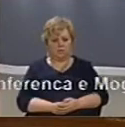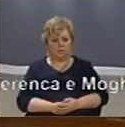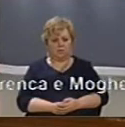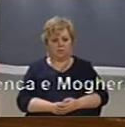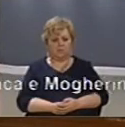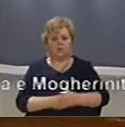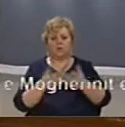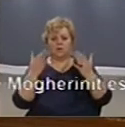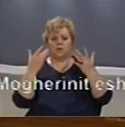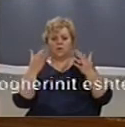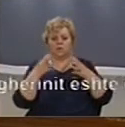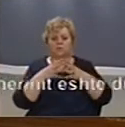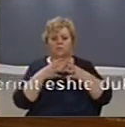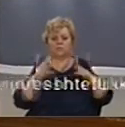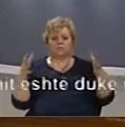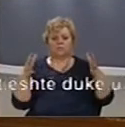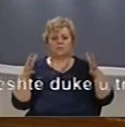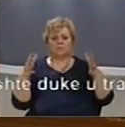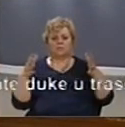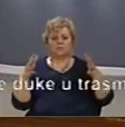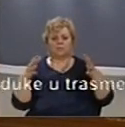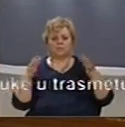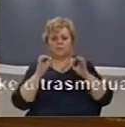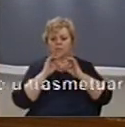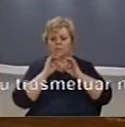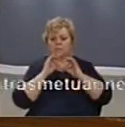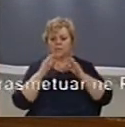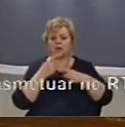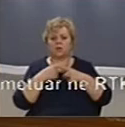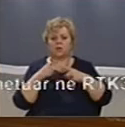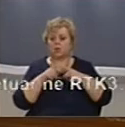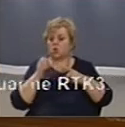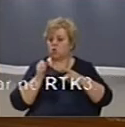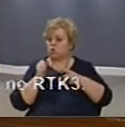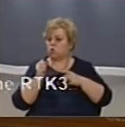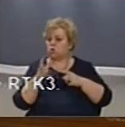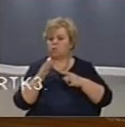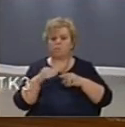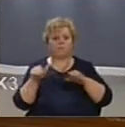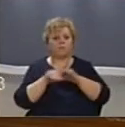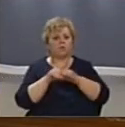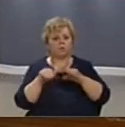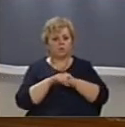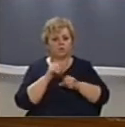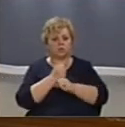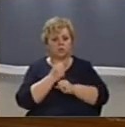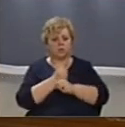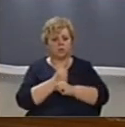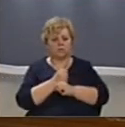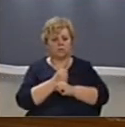Sa është i madh dhe i pa justifikueshëm numri i të punësuarve